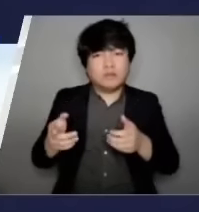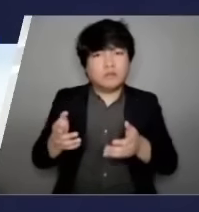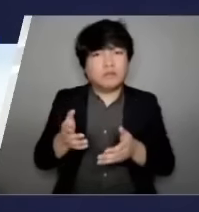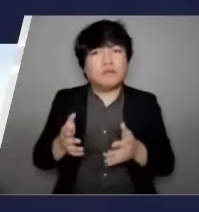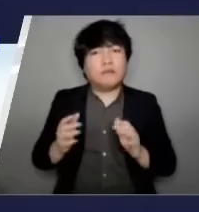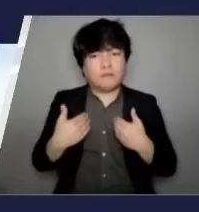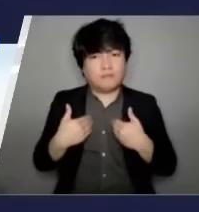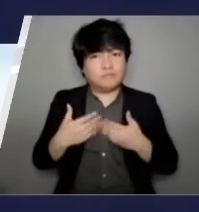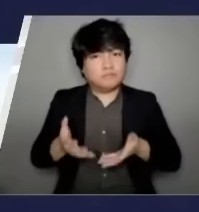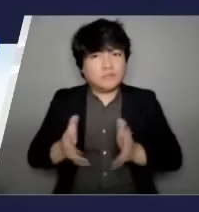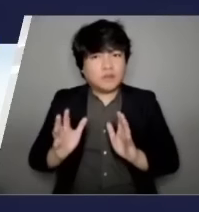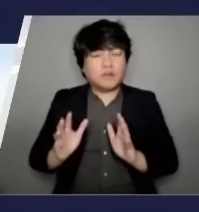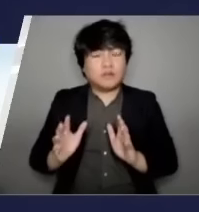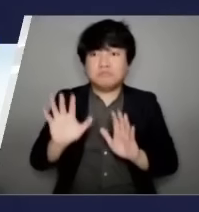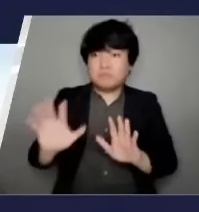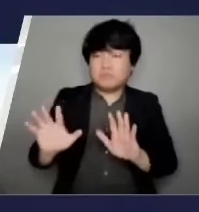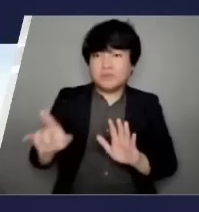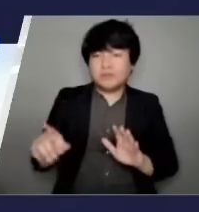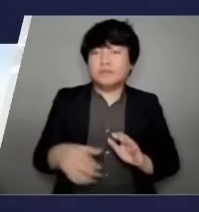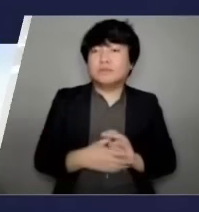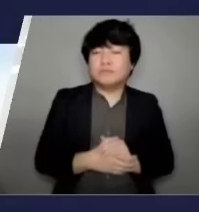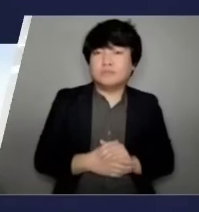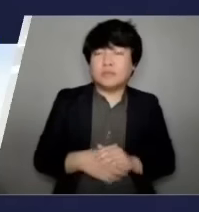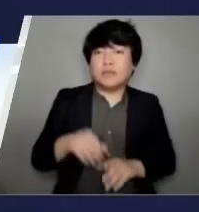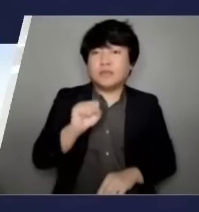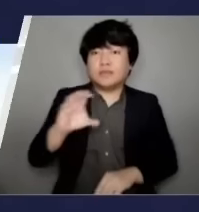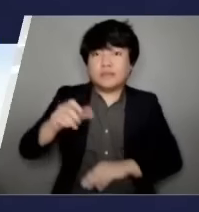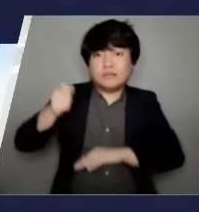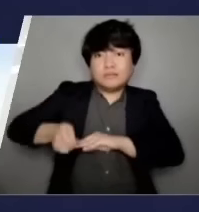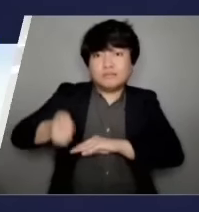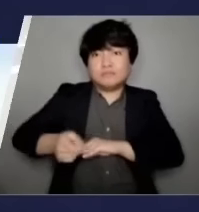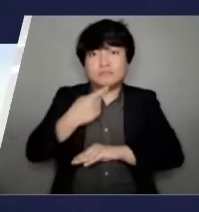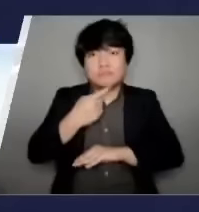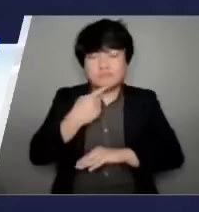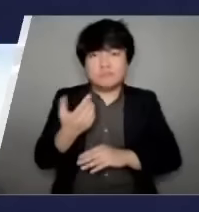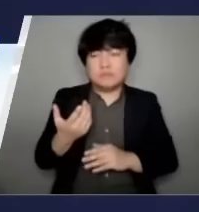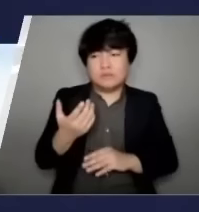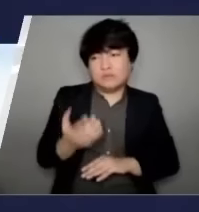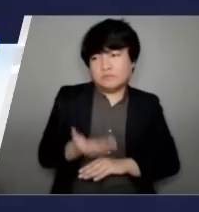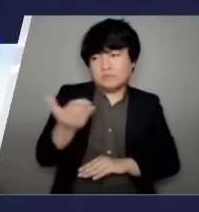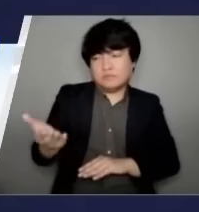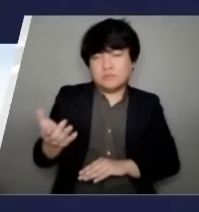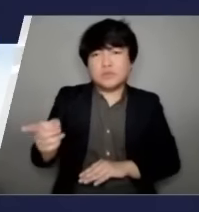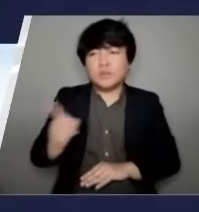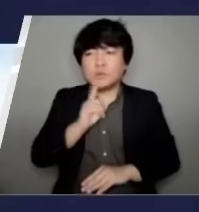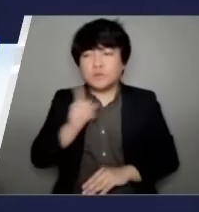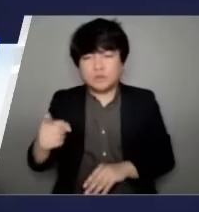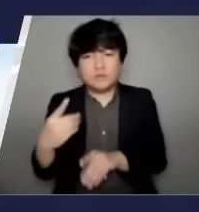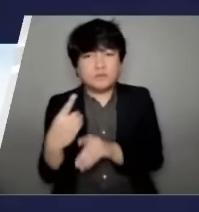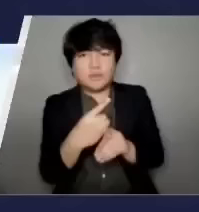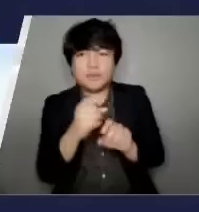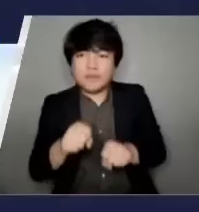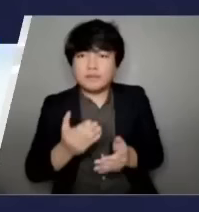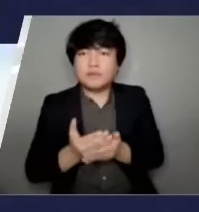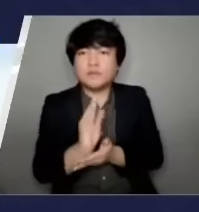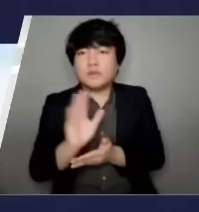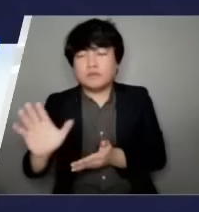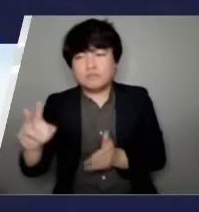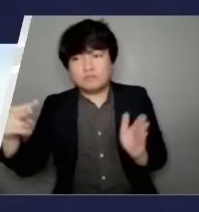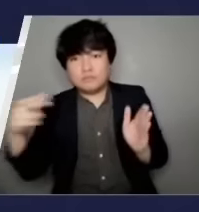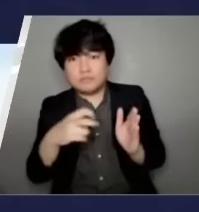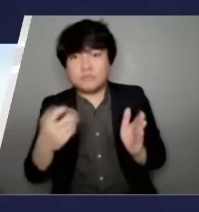Korte Suprema, sabi ng Korte Suprema ay ito. Totoo nga na may right against self-incrimination ang sinumang testigo na mag-a-appear